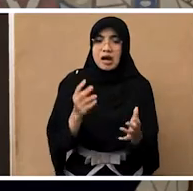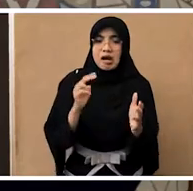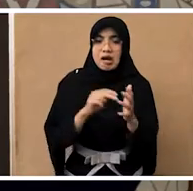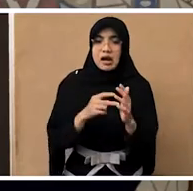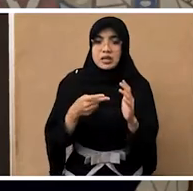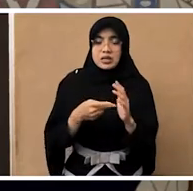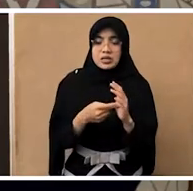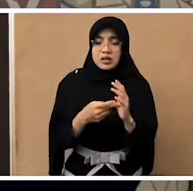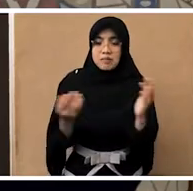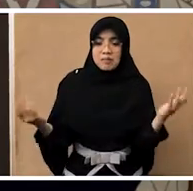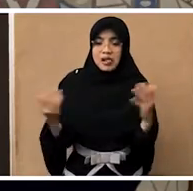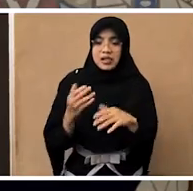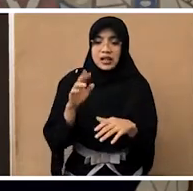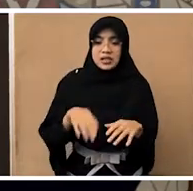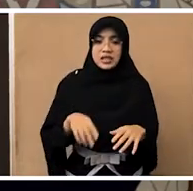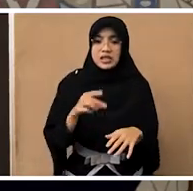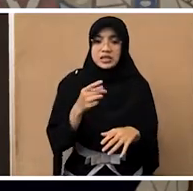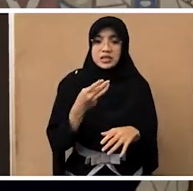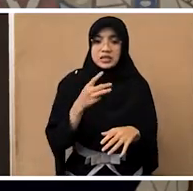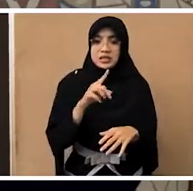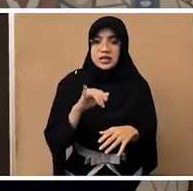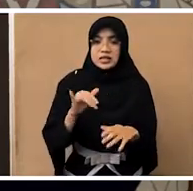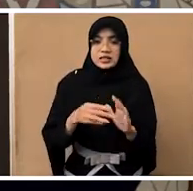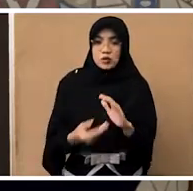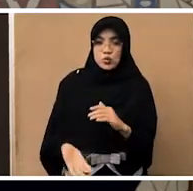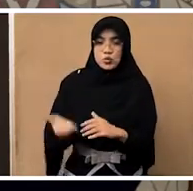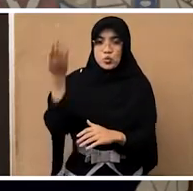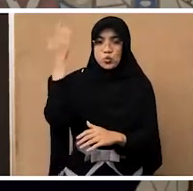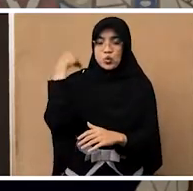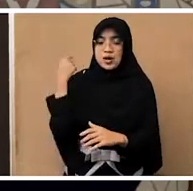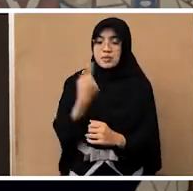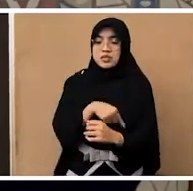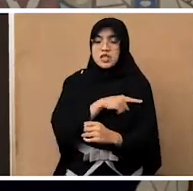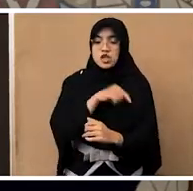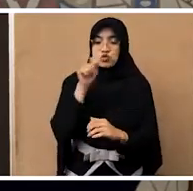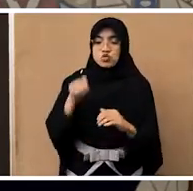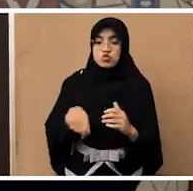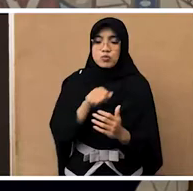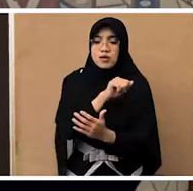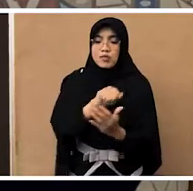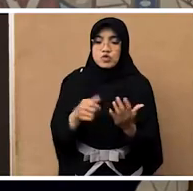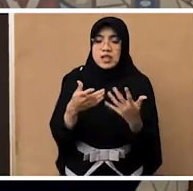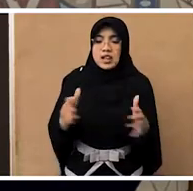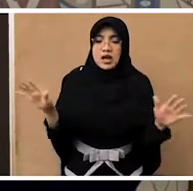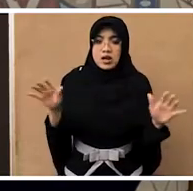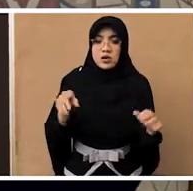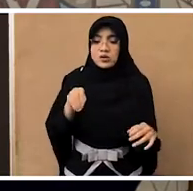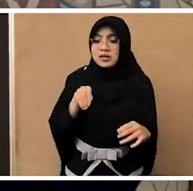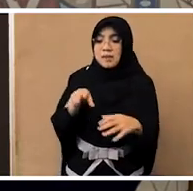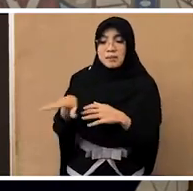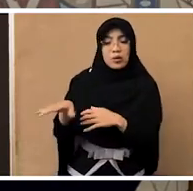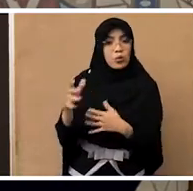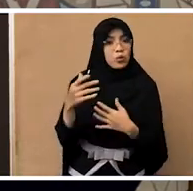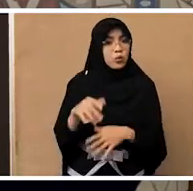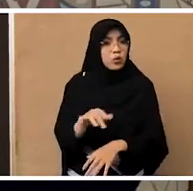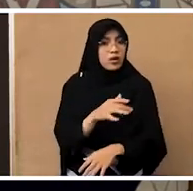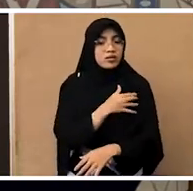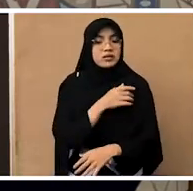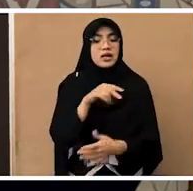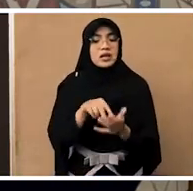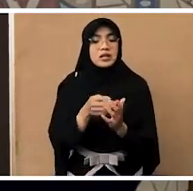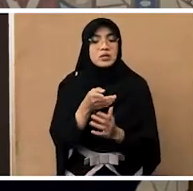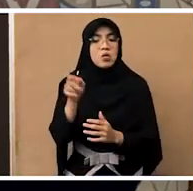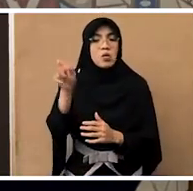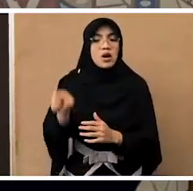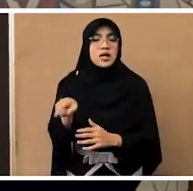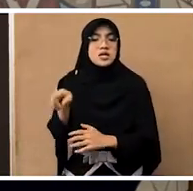berarti kembali lagi ke rezim yang lama menghilangkan kapasitas hukum dan hati-hati kalau udah berdampak dia udah nggak punya apa